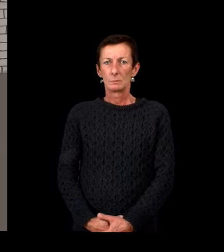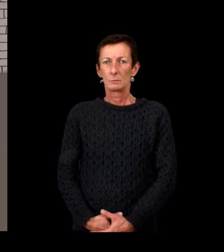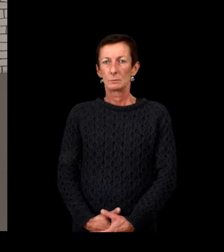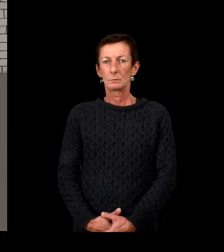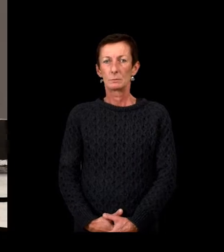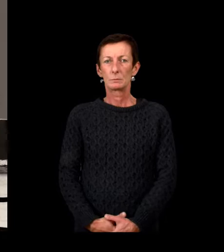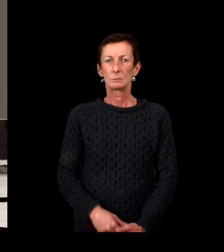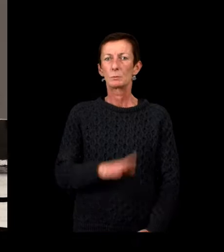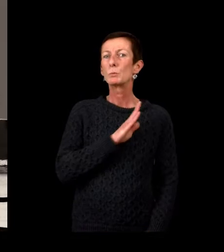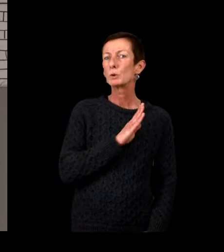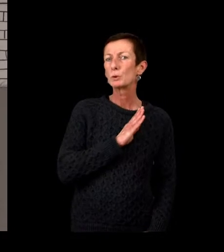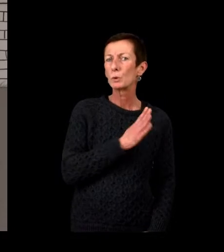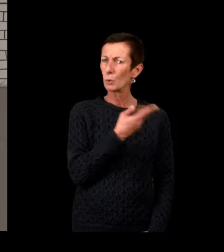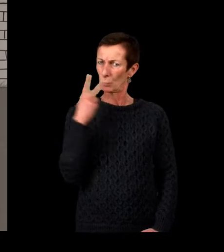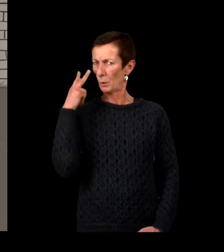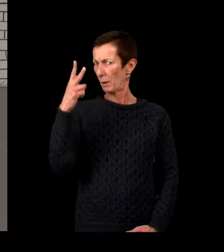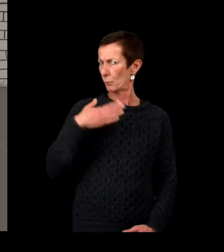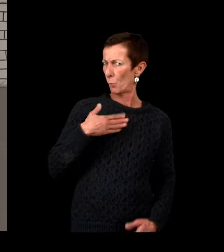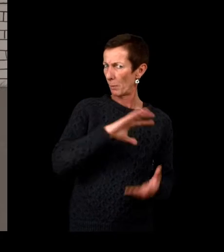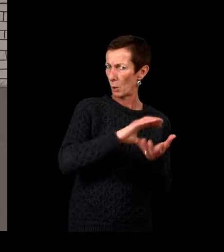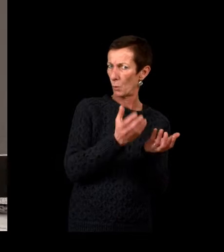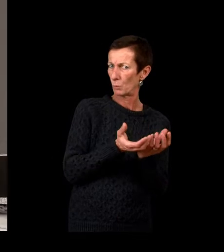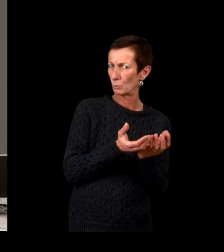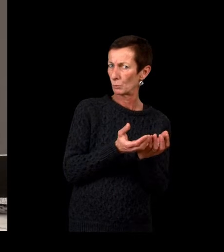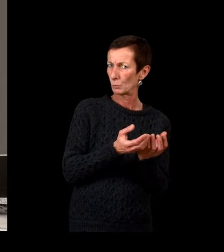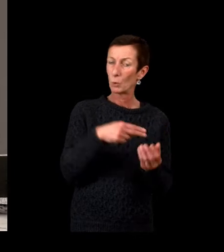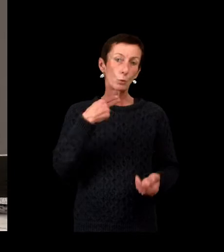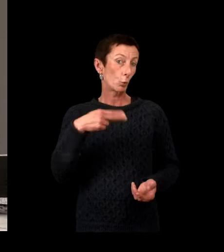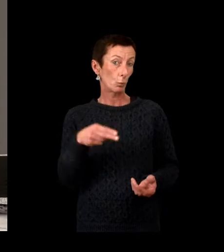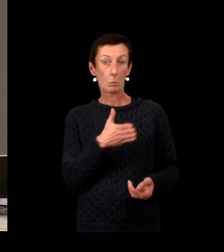Monsieur, t'aurais pas vu mon ballon? Non, j'ai pas vu.